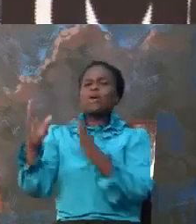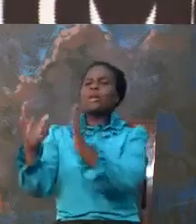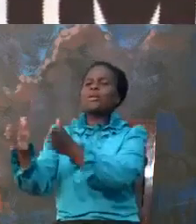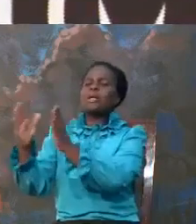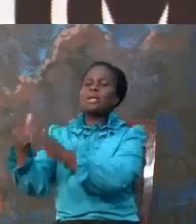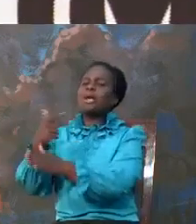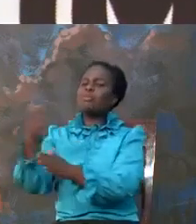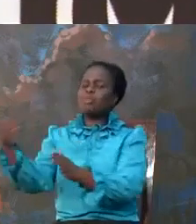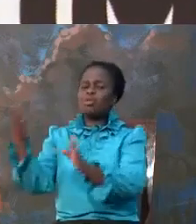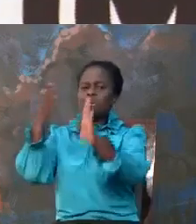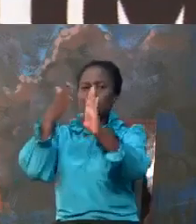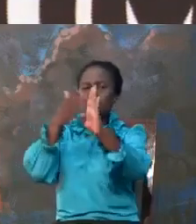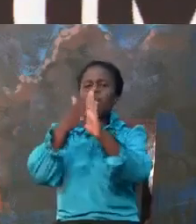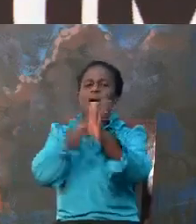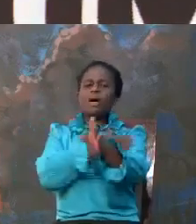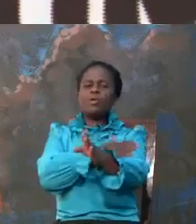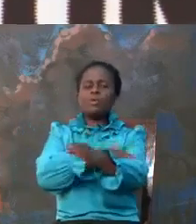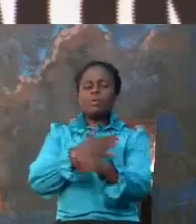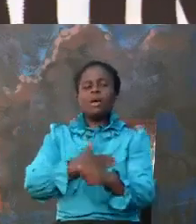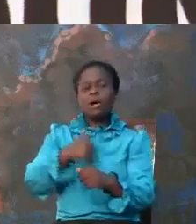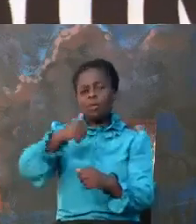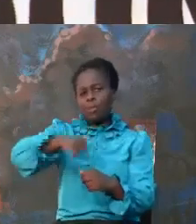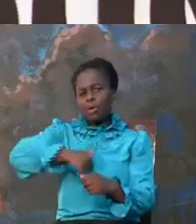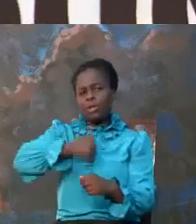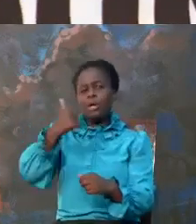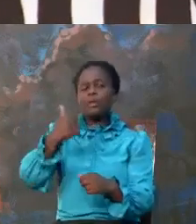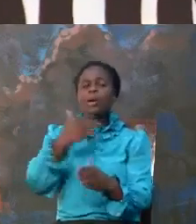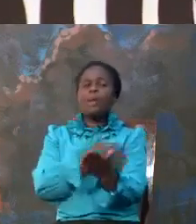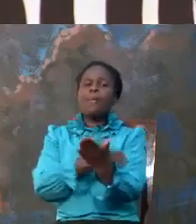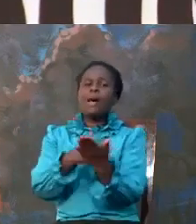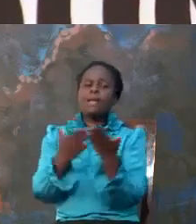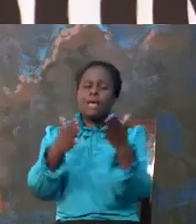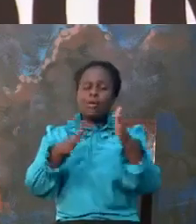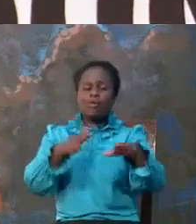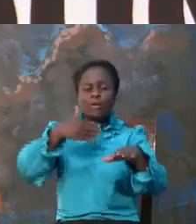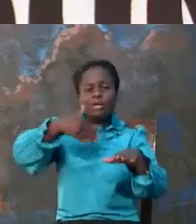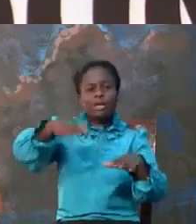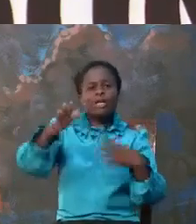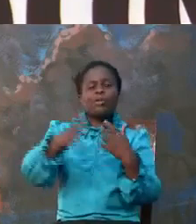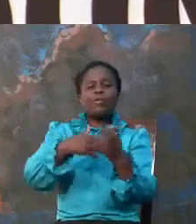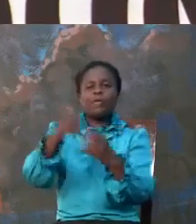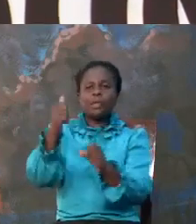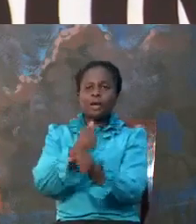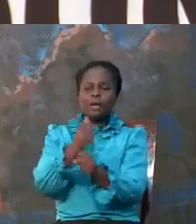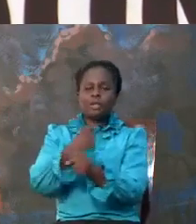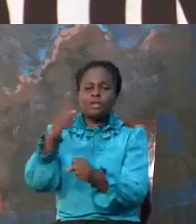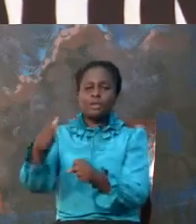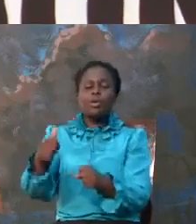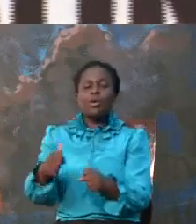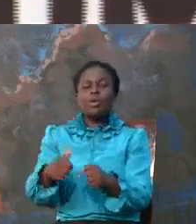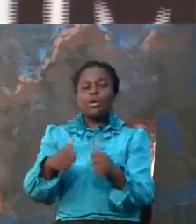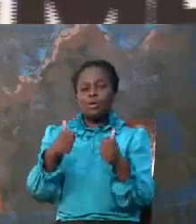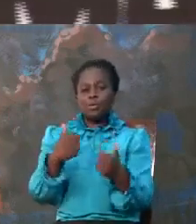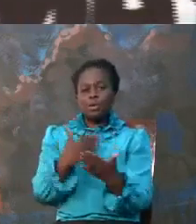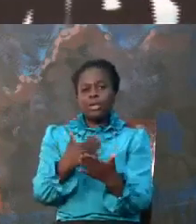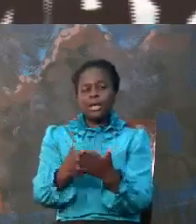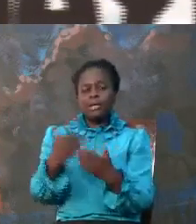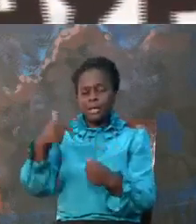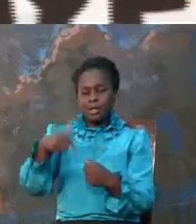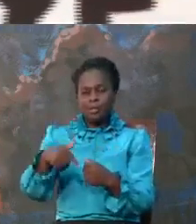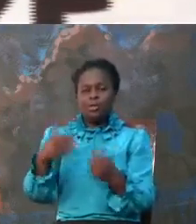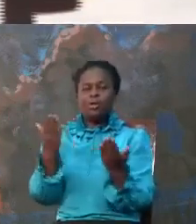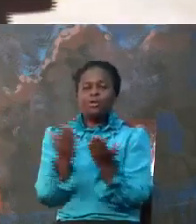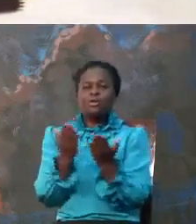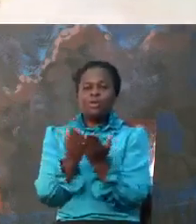walirenga huduma yangu mwenyewe. Baada ya kufa nikaenda kufanya kazi hiyo. Na ushahidi ni huu. Soma pamoja